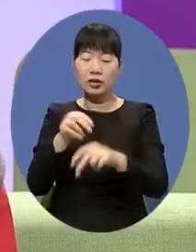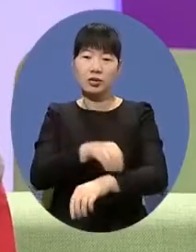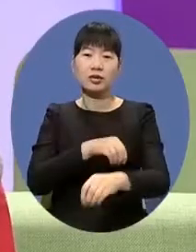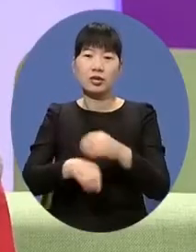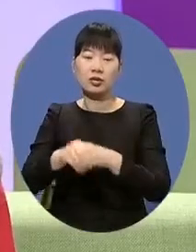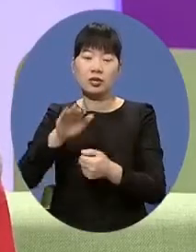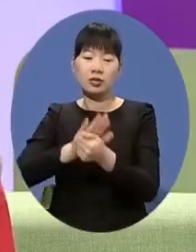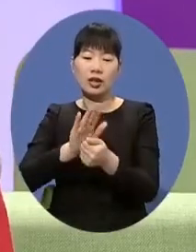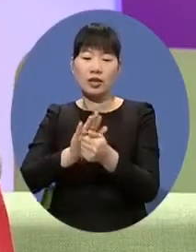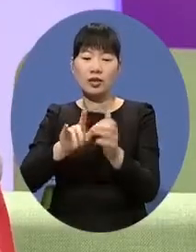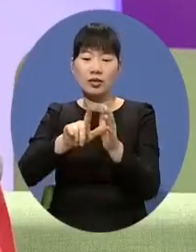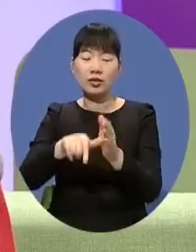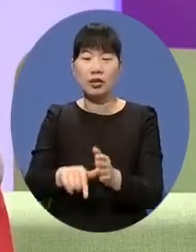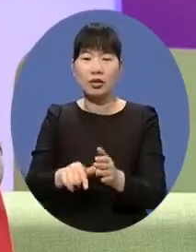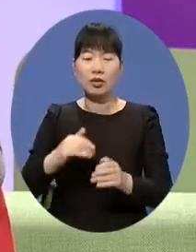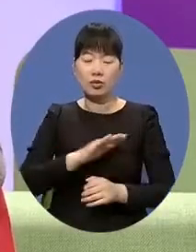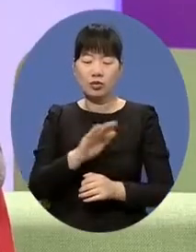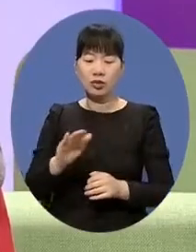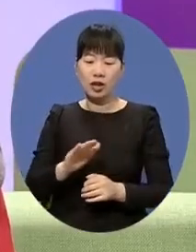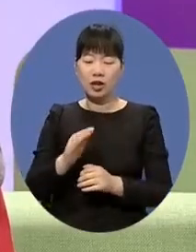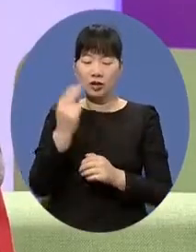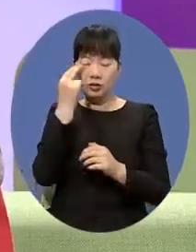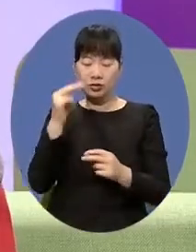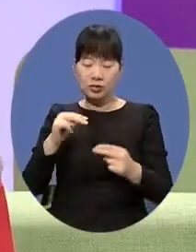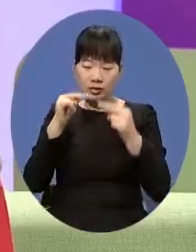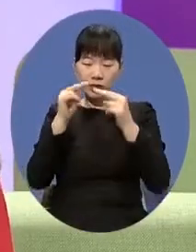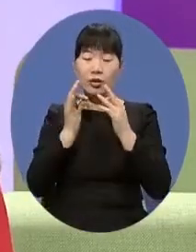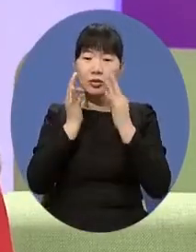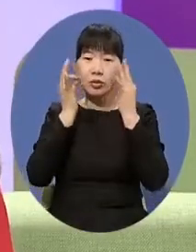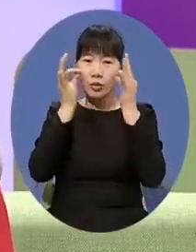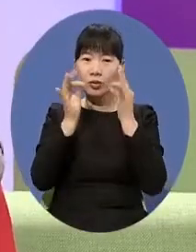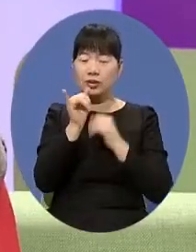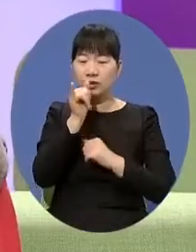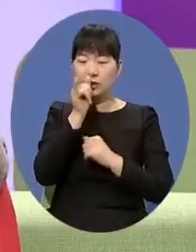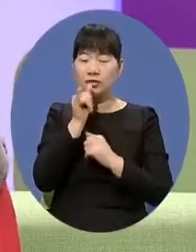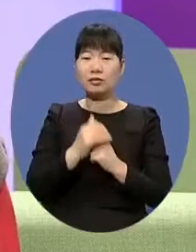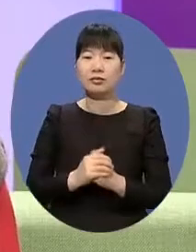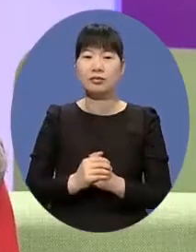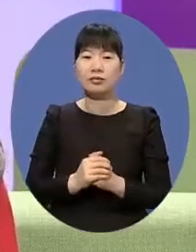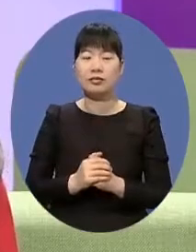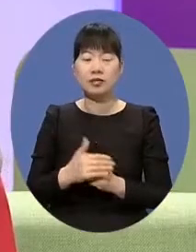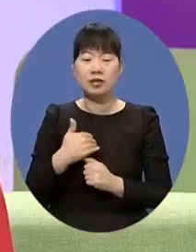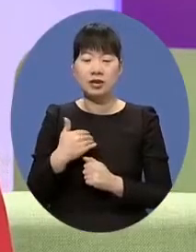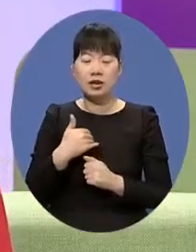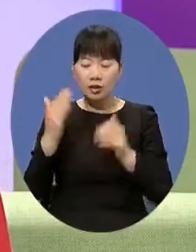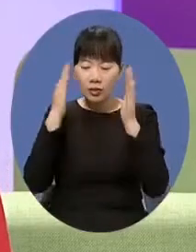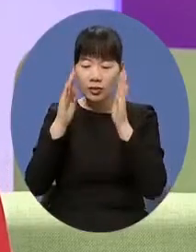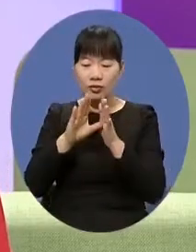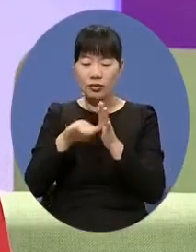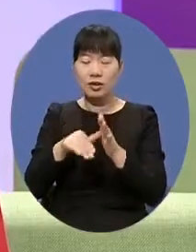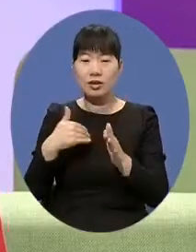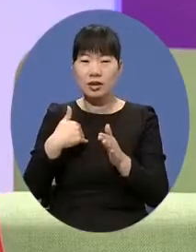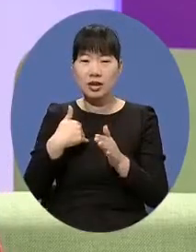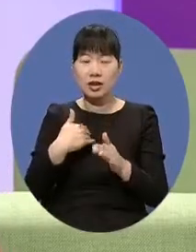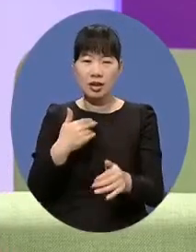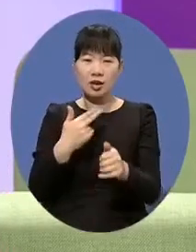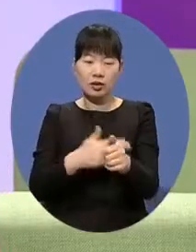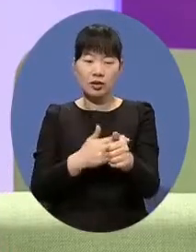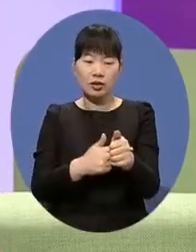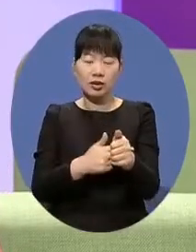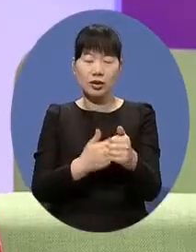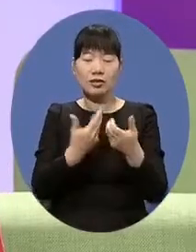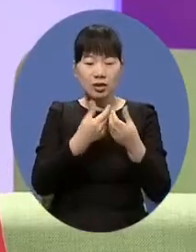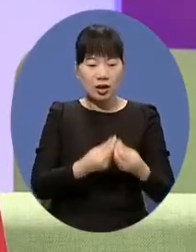적극적으로 줬을 때 더 우리하고 눈 맞춤을 하려고 이제 노력을 하게 되죠. 네. 이제 제가 공부했을 때 제 지도 교수님이